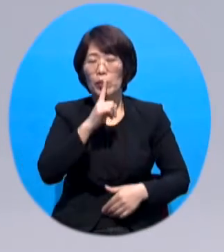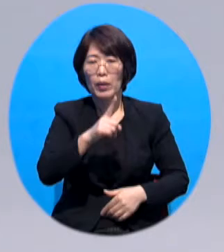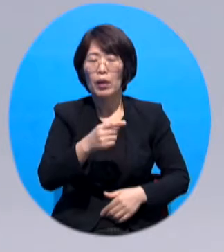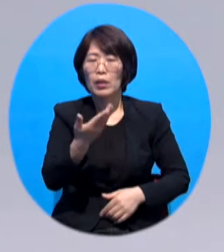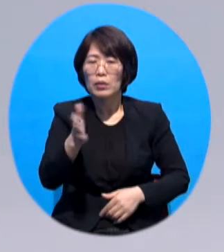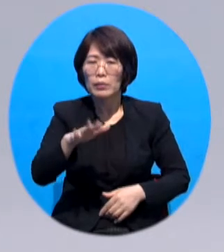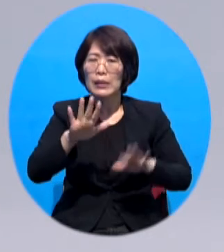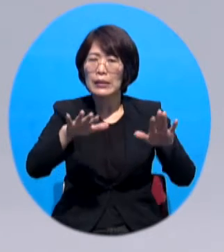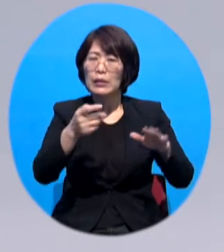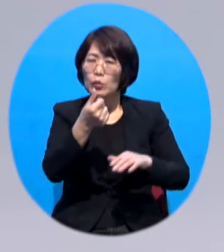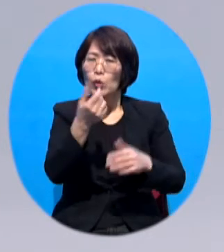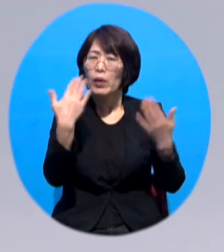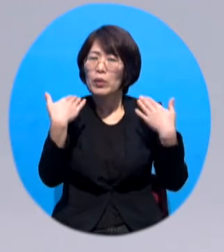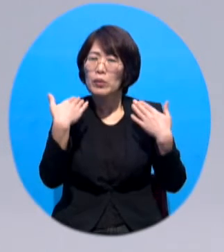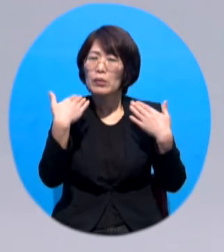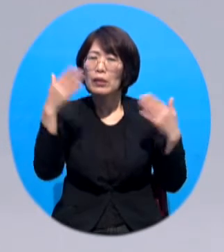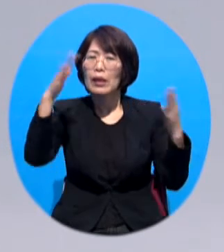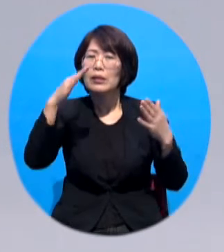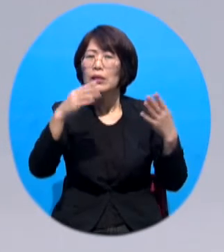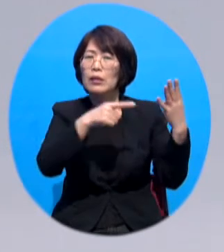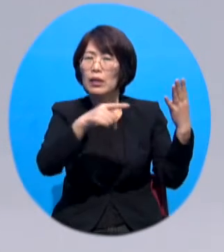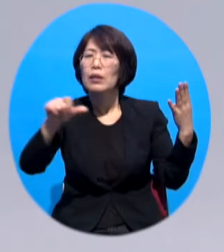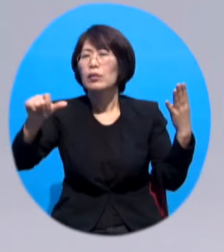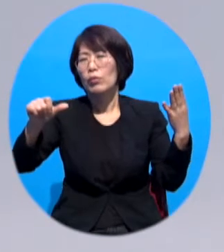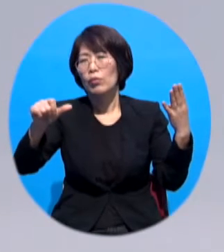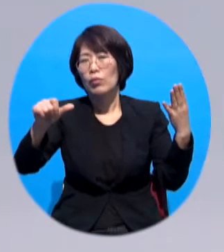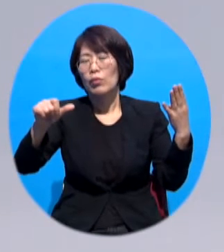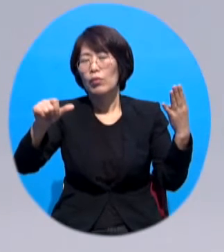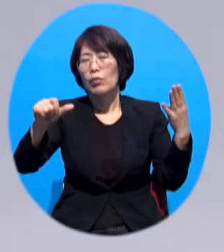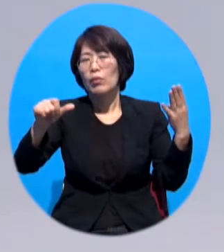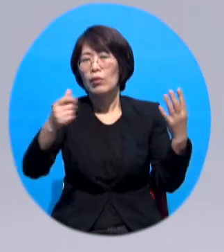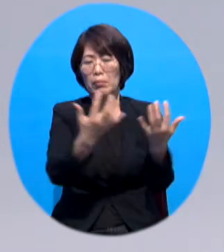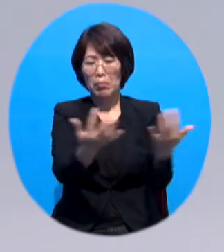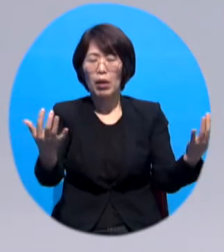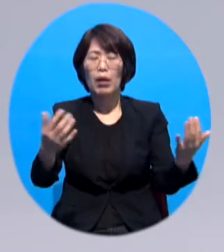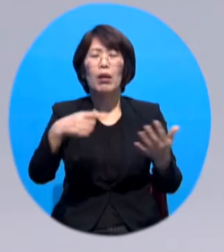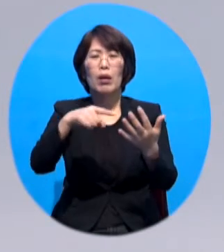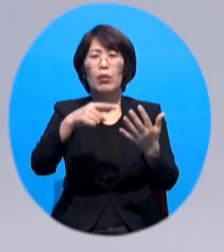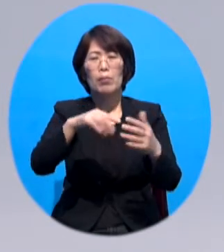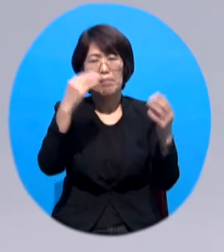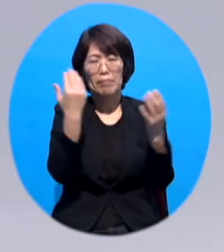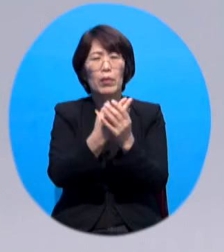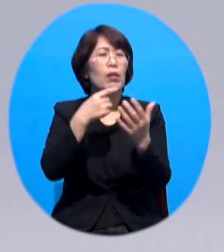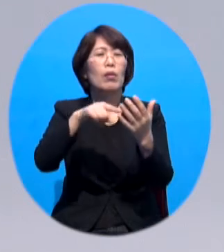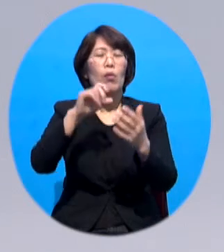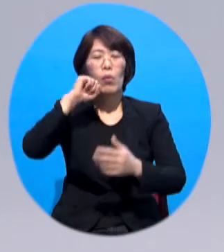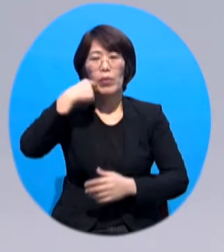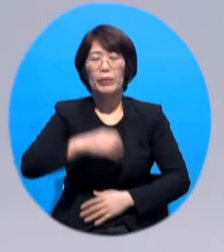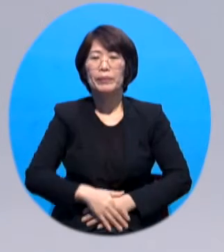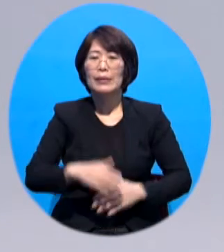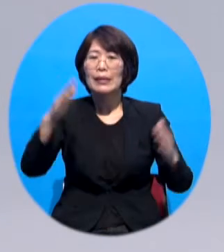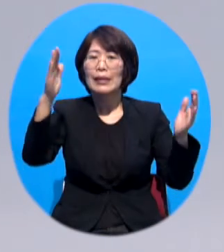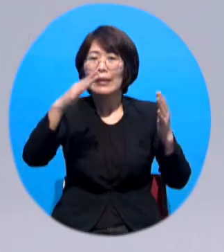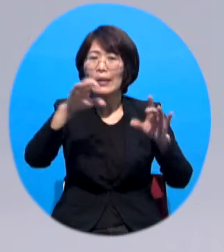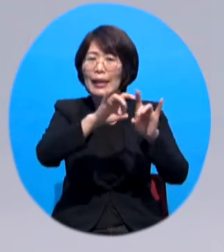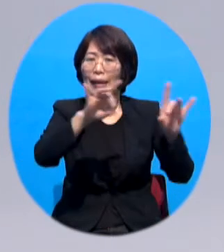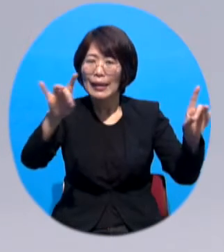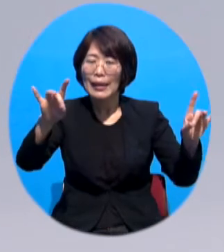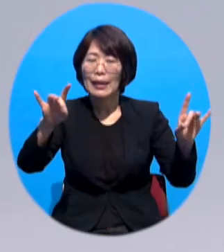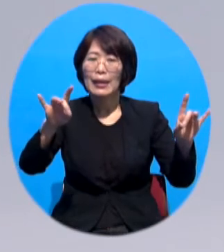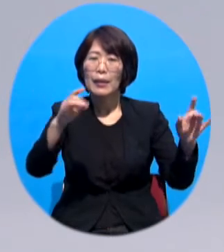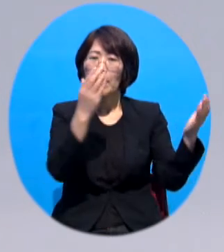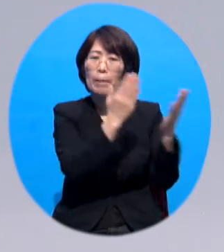학생 3명 5명을 데리고 수업하는 분도 있는데 완전 아 쓰기 쉽지 않습니다 그만큼 학생들의 개별 학교